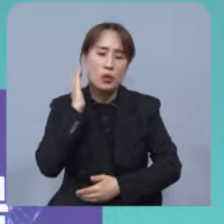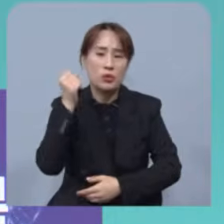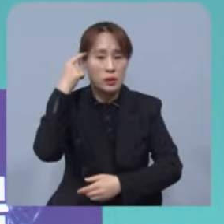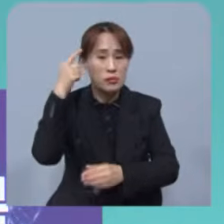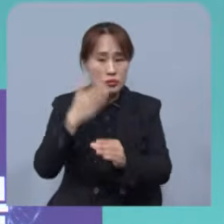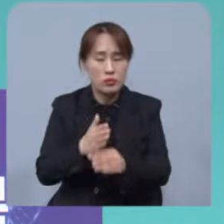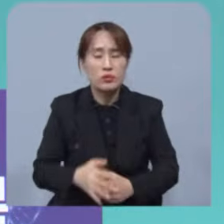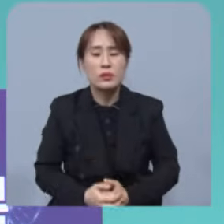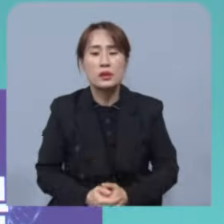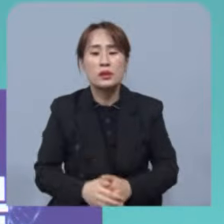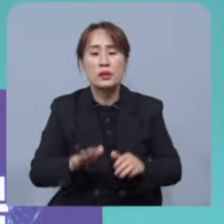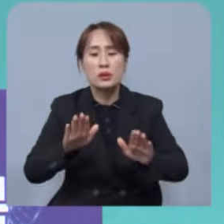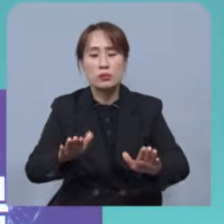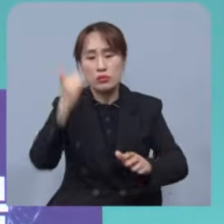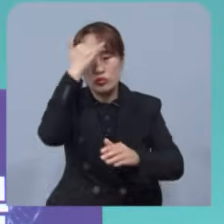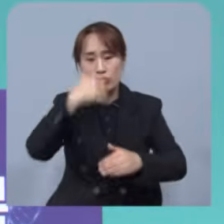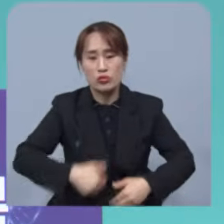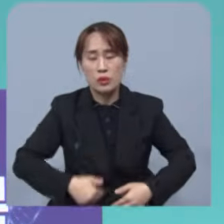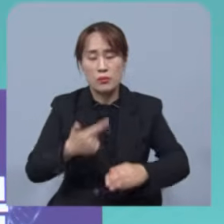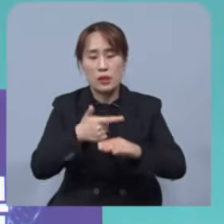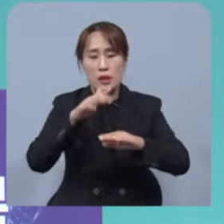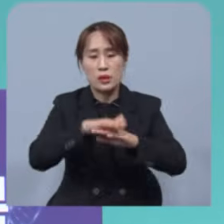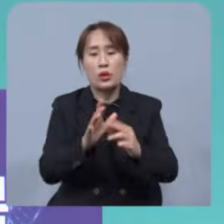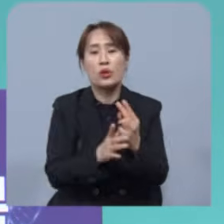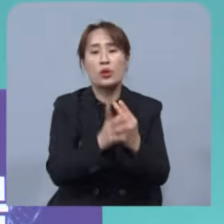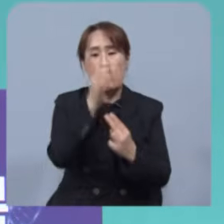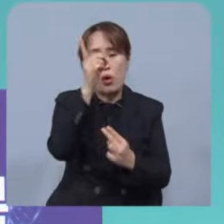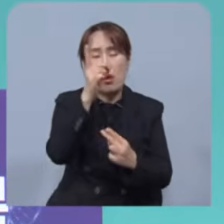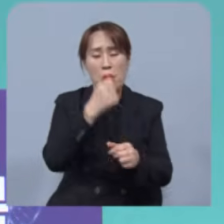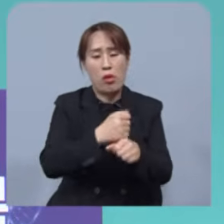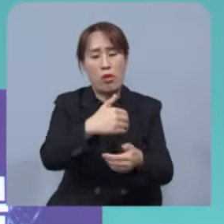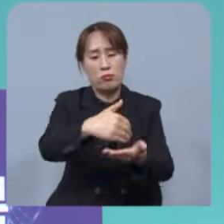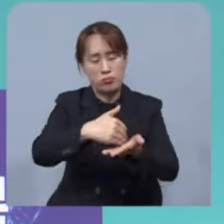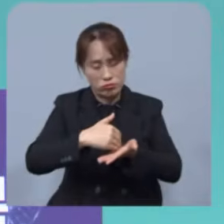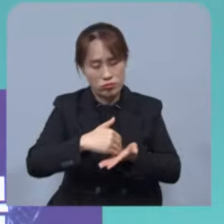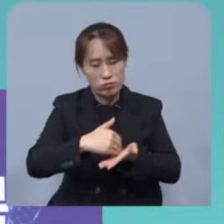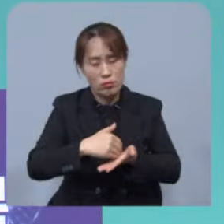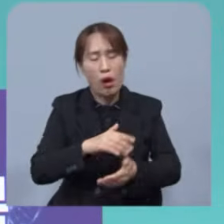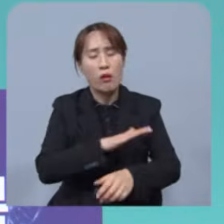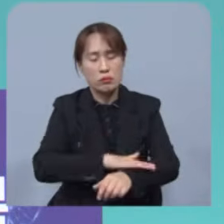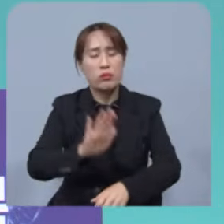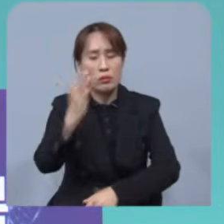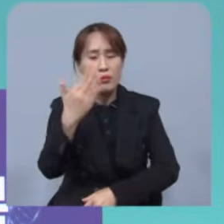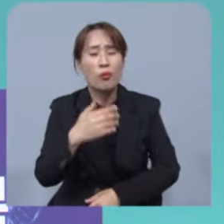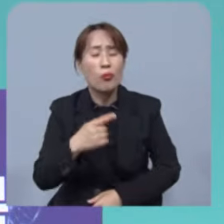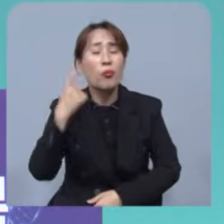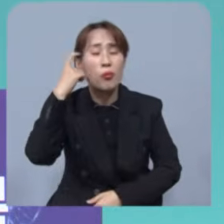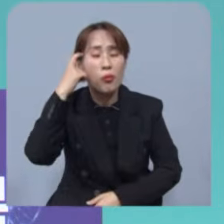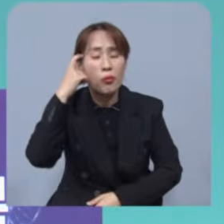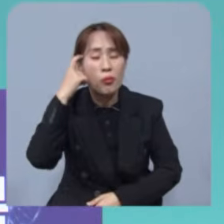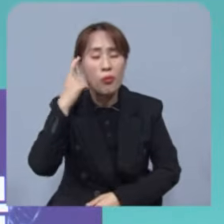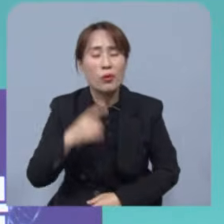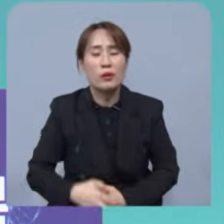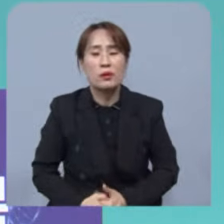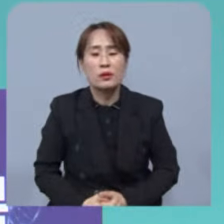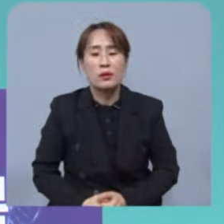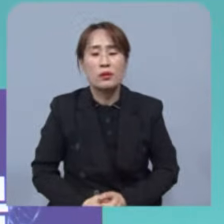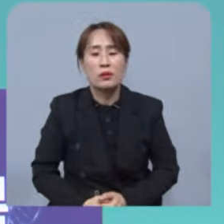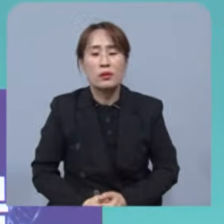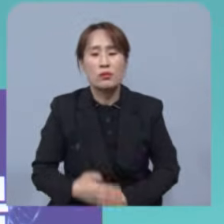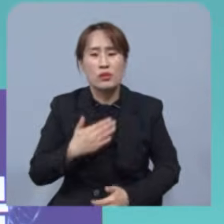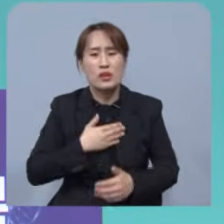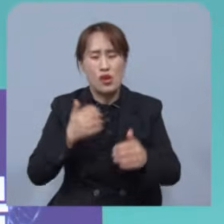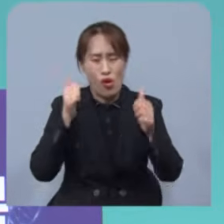그래서 마침 충남, 대전이 통합을 한다고 하길래 잘 됐다 이거 마침. 그래가지고 우리가